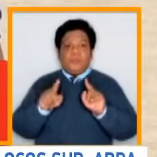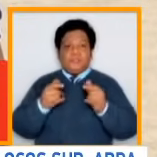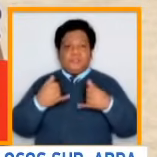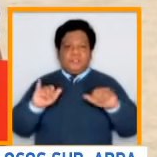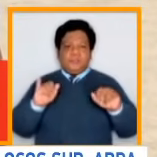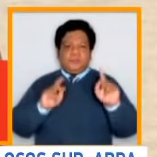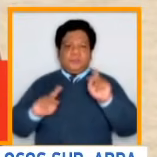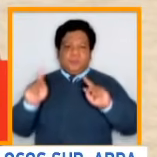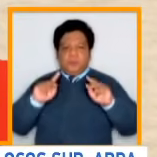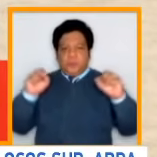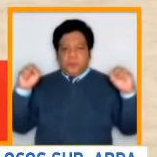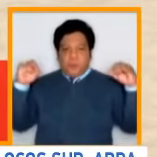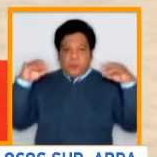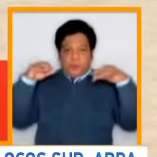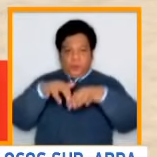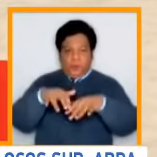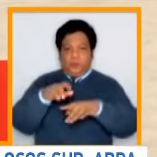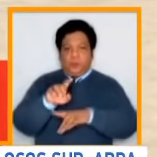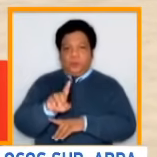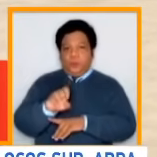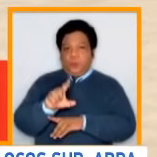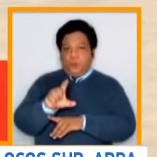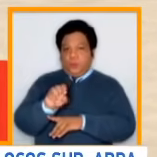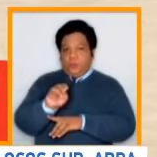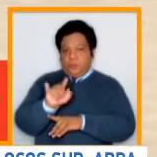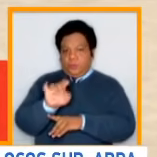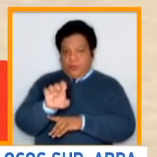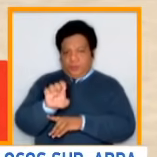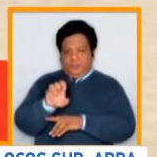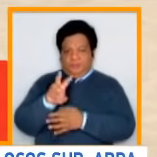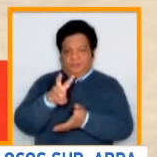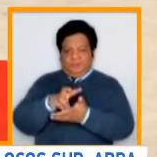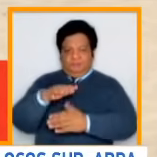itong buksan sa publiko. Kanina,